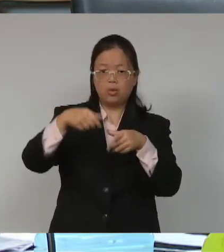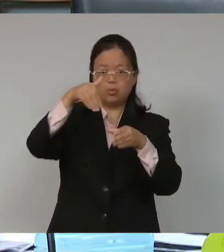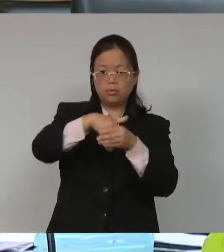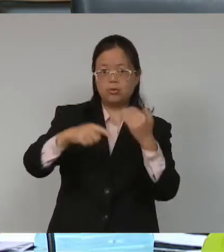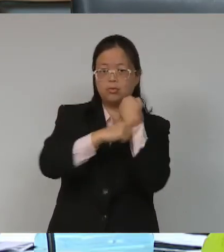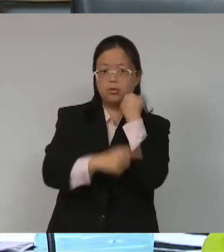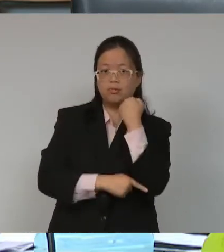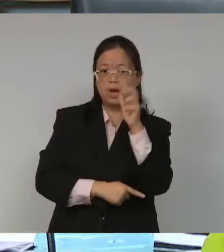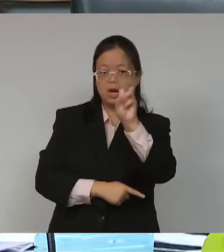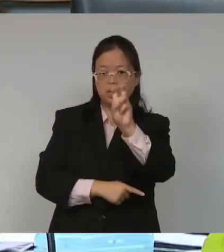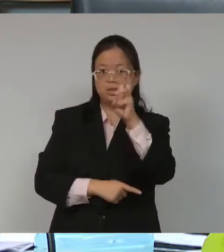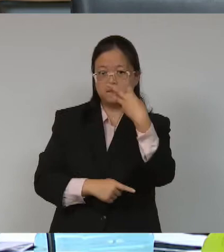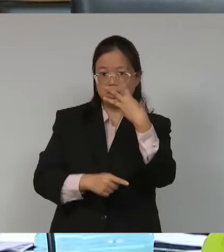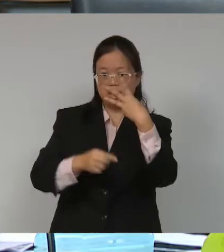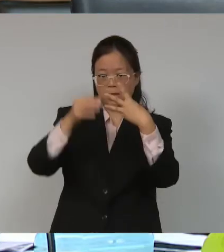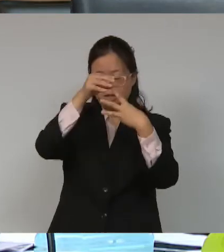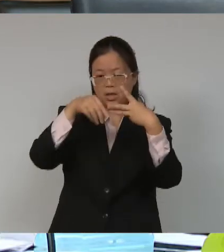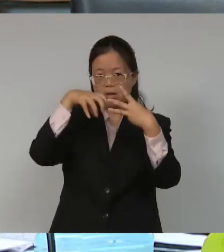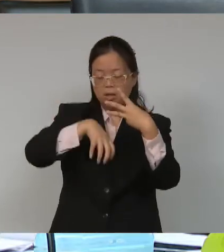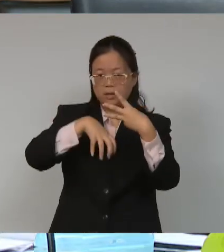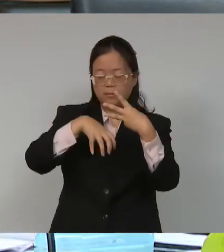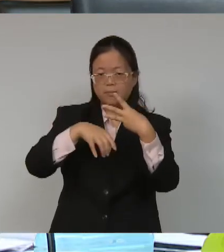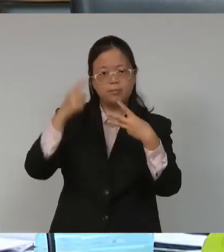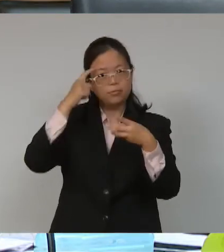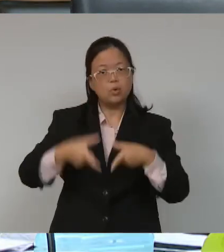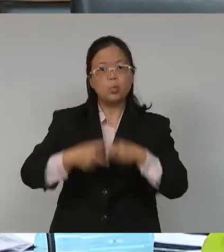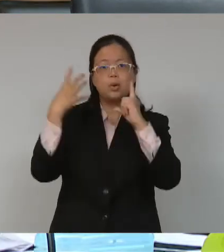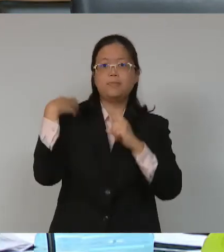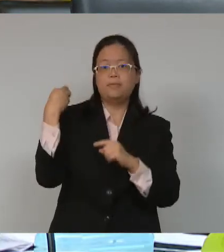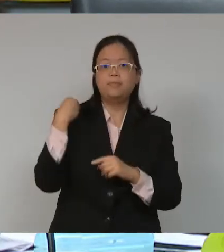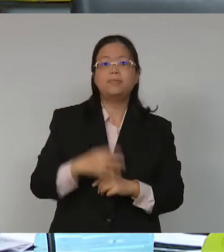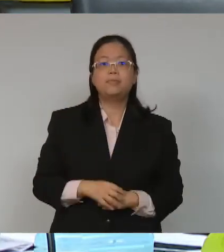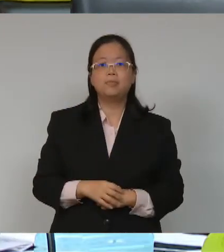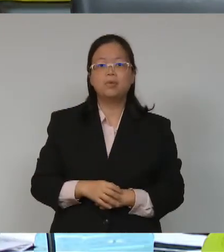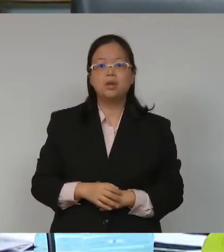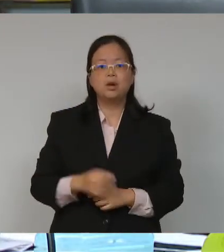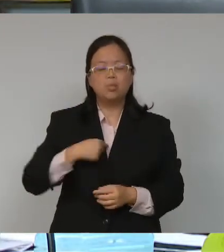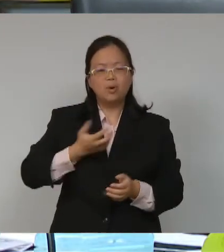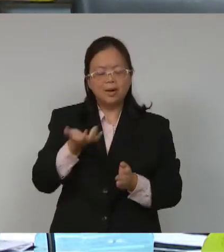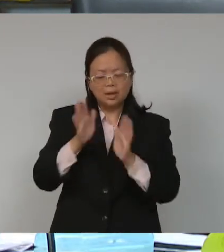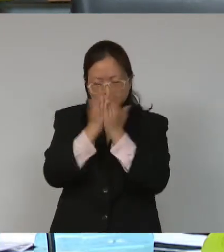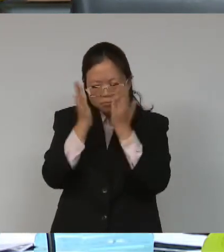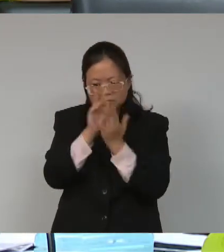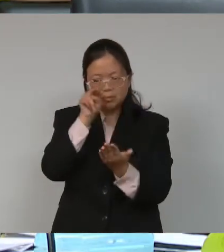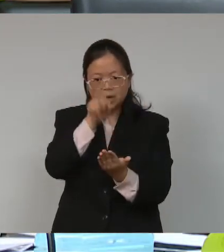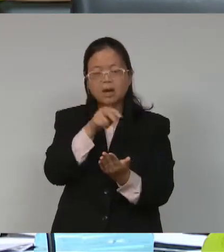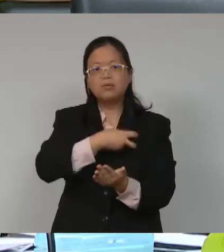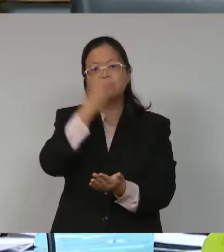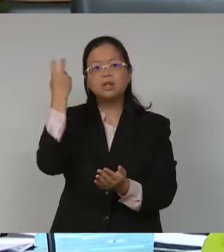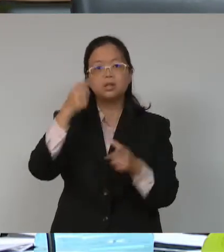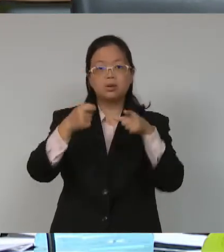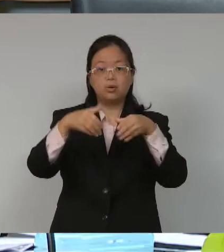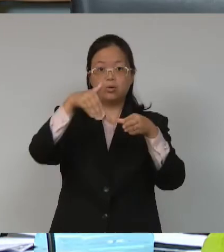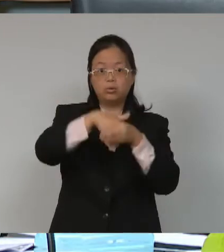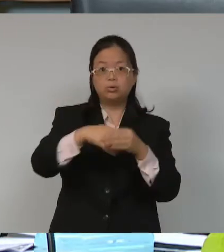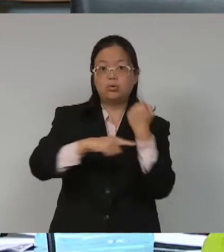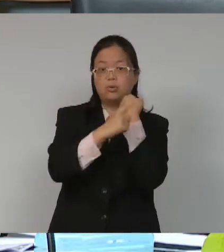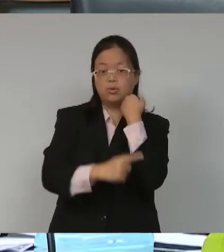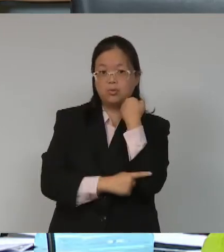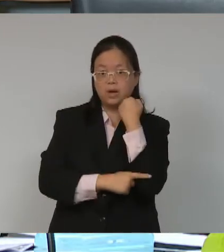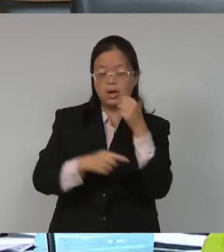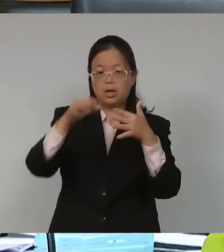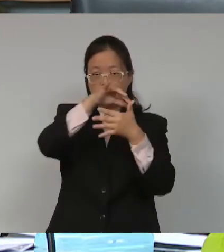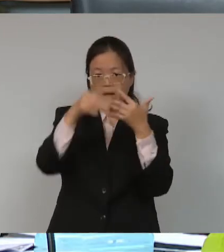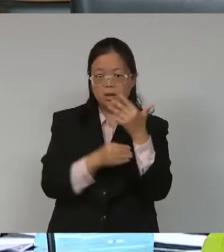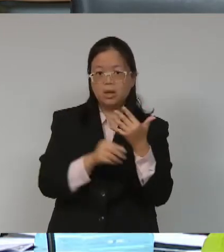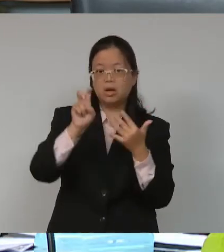是说，其实我刚刚仔细核对一下，106条公投法23条规定啊，跟它的主文啊大概几乎完全一